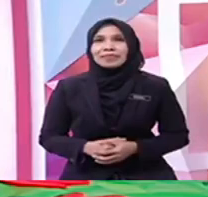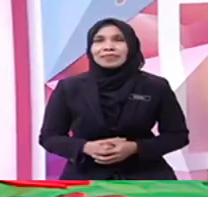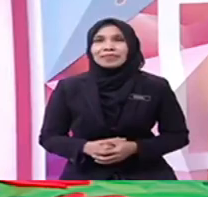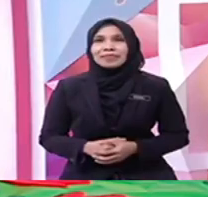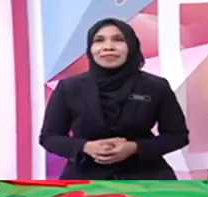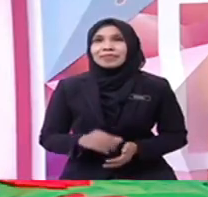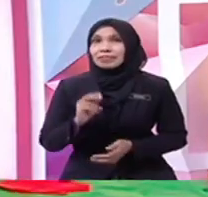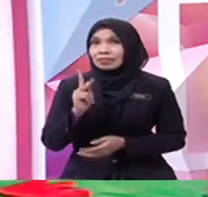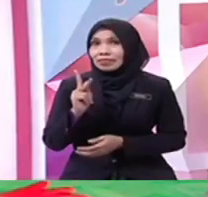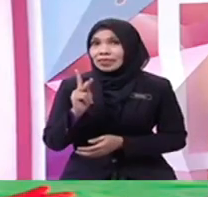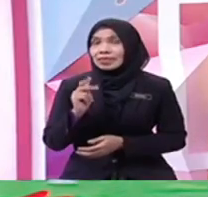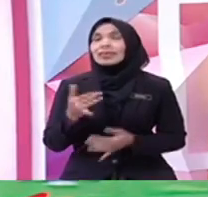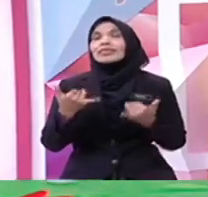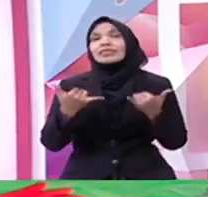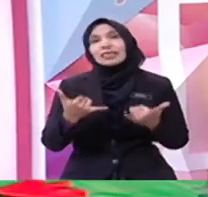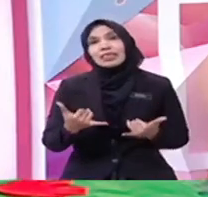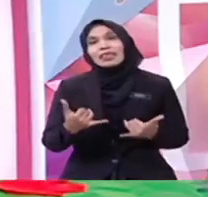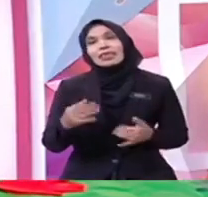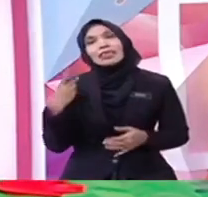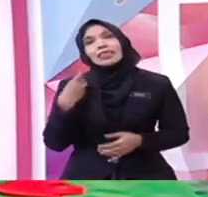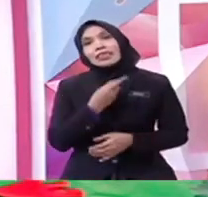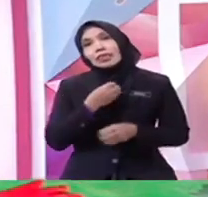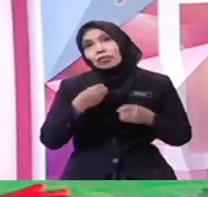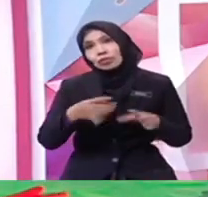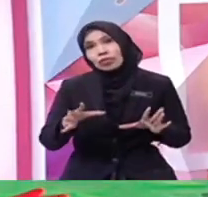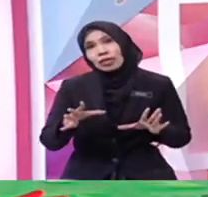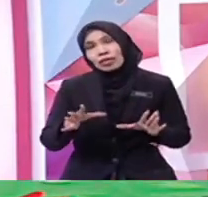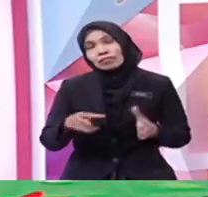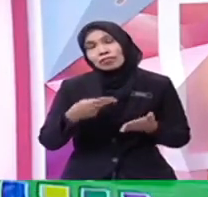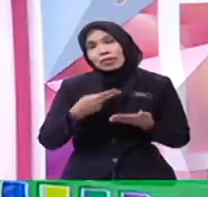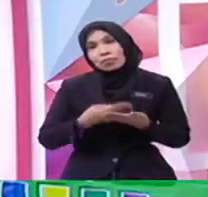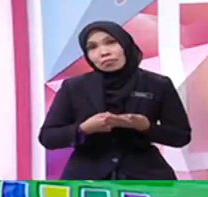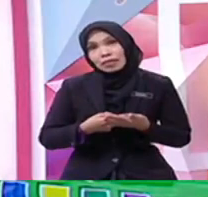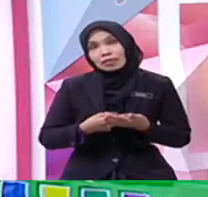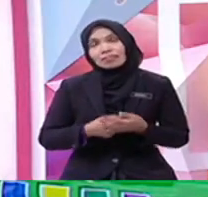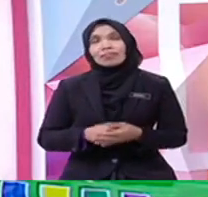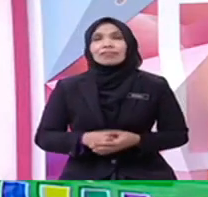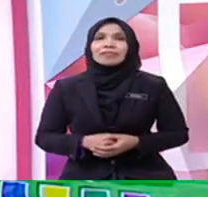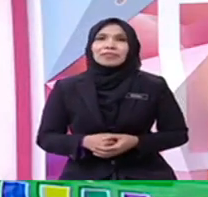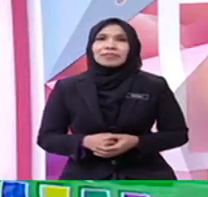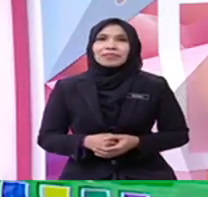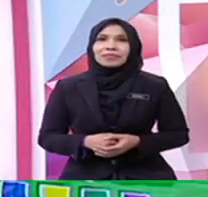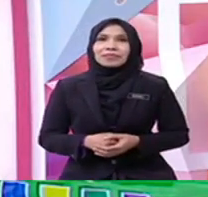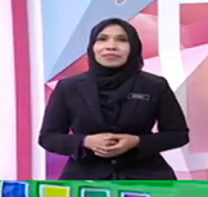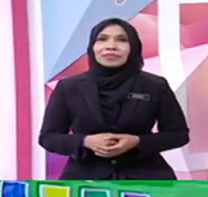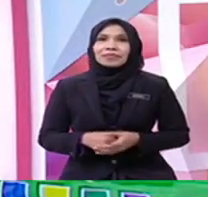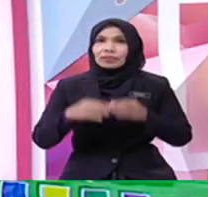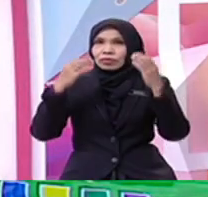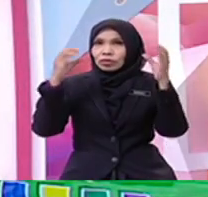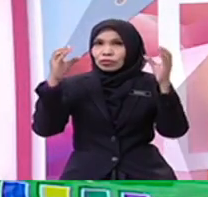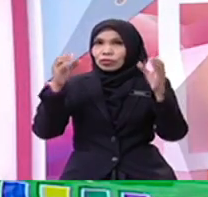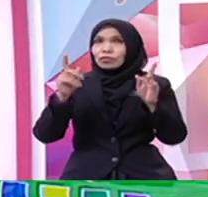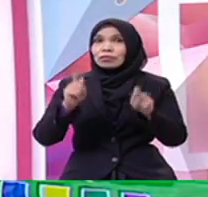Oke sekarang kita sudah sampai kepada spell your name sub ceguken Ijul